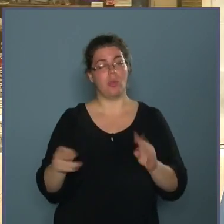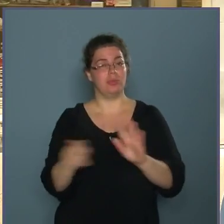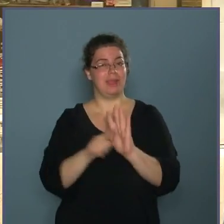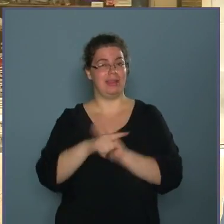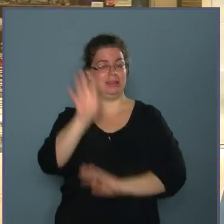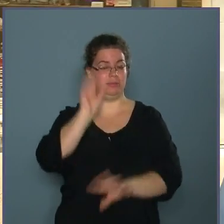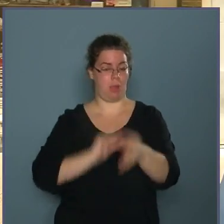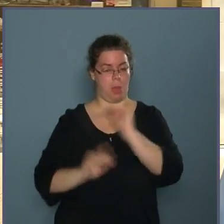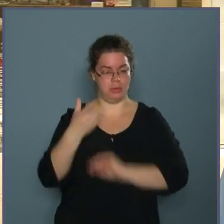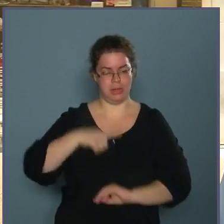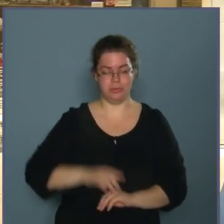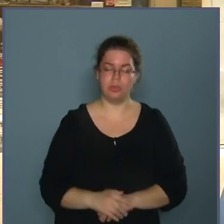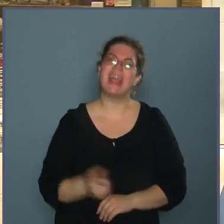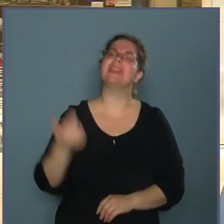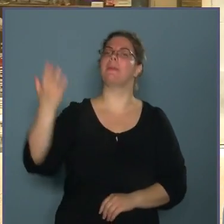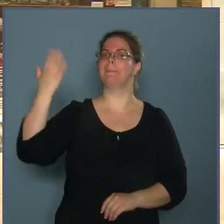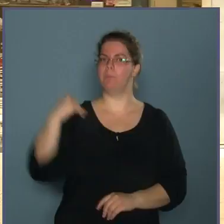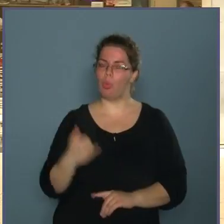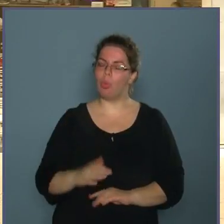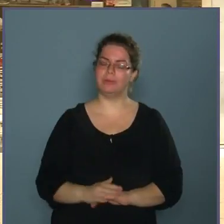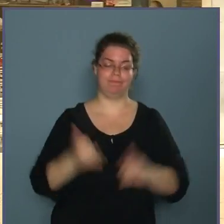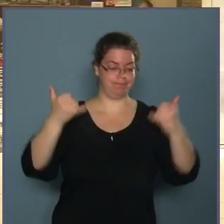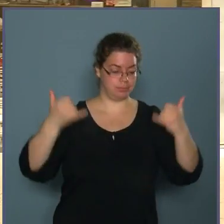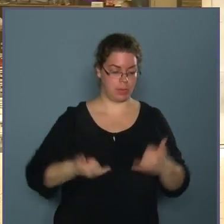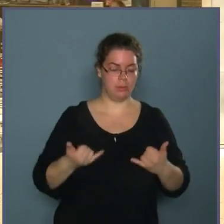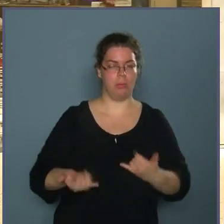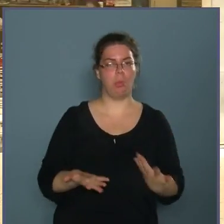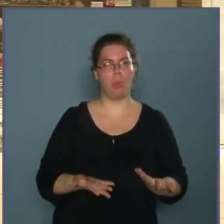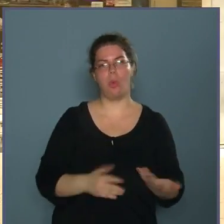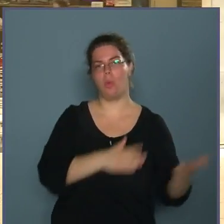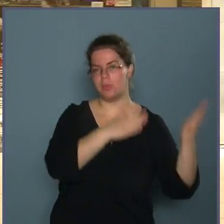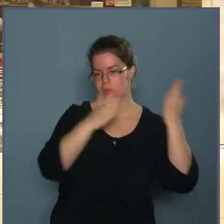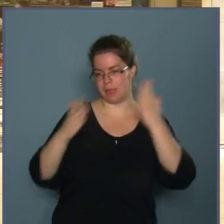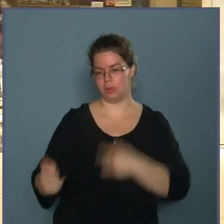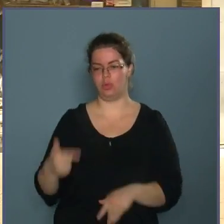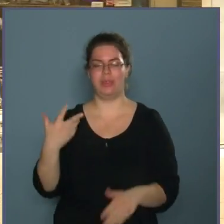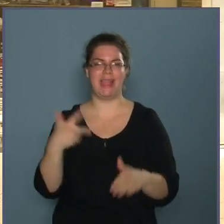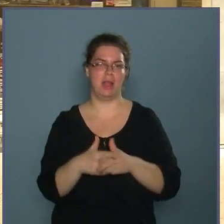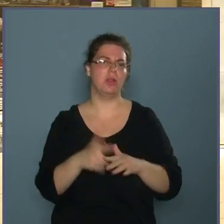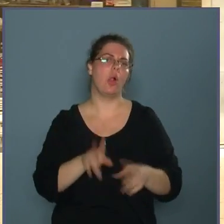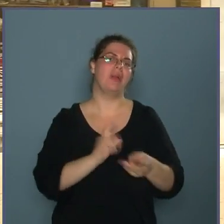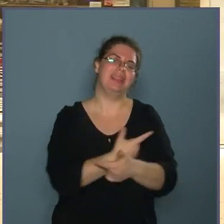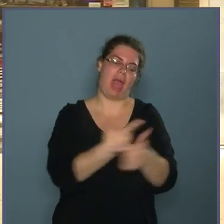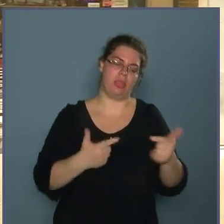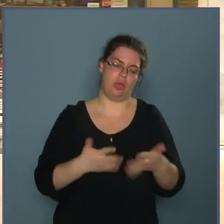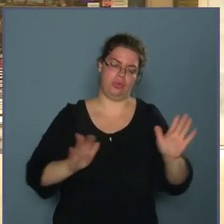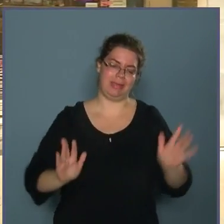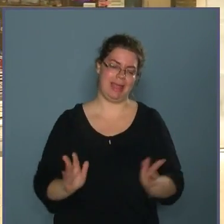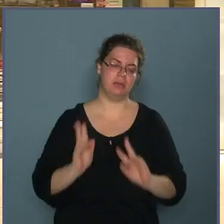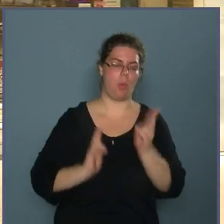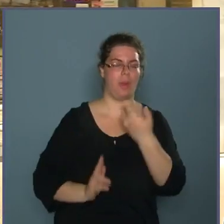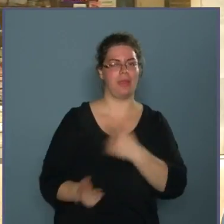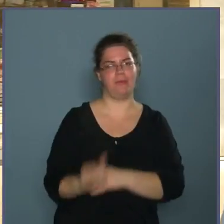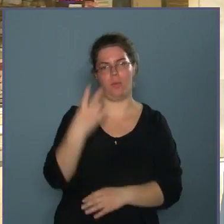negatív tapasztalat volt. Ez a múlt. Most viszont eljutott odáig a dolog, hogy lehetőség nyílt arra, hogy